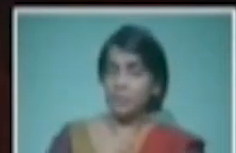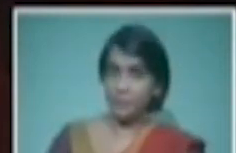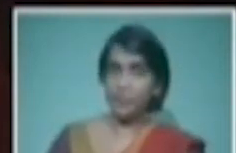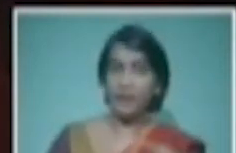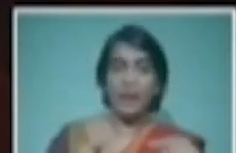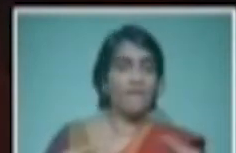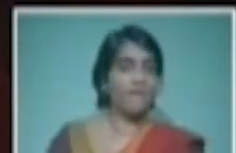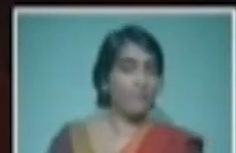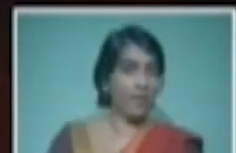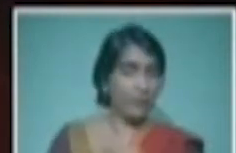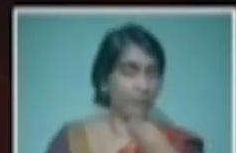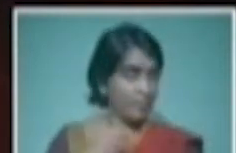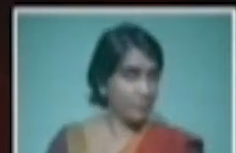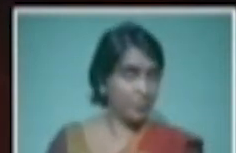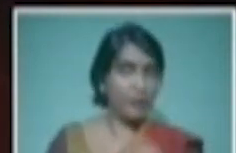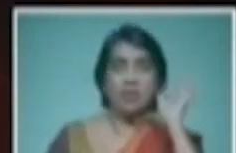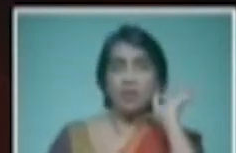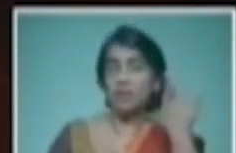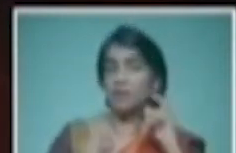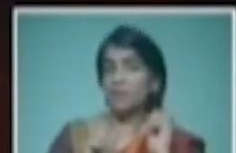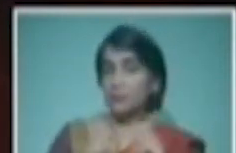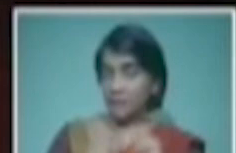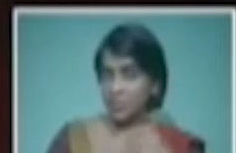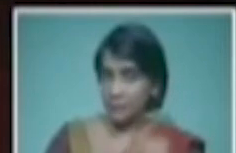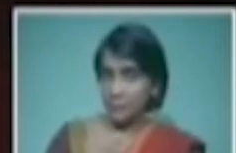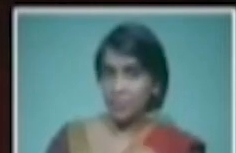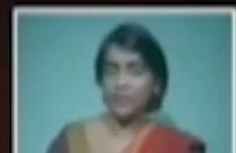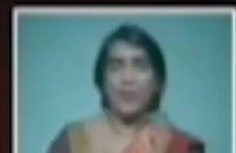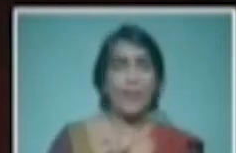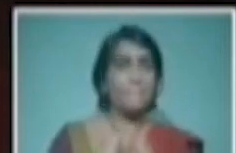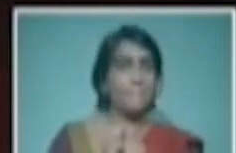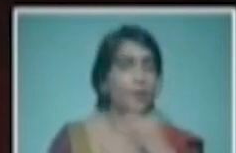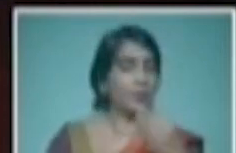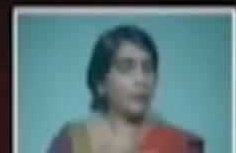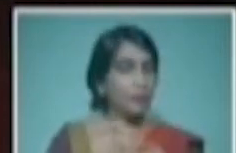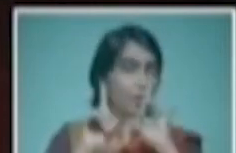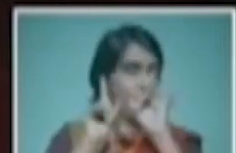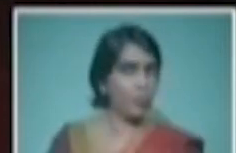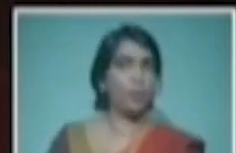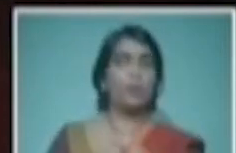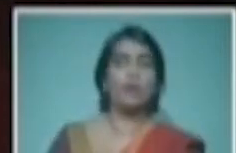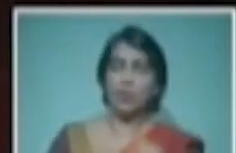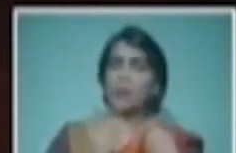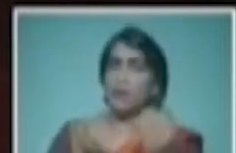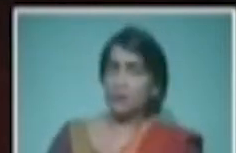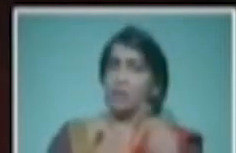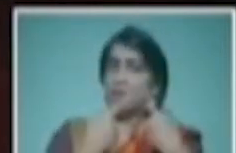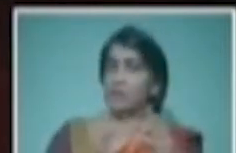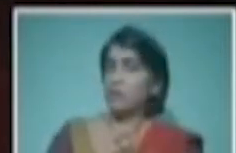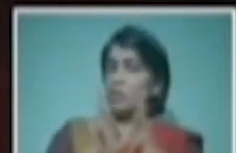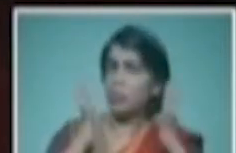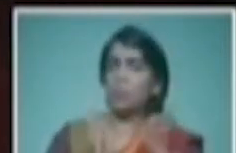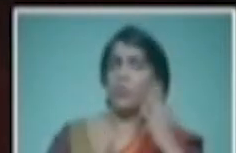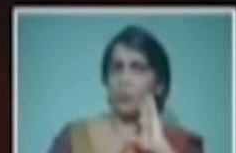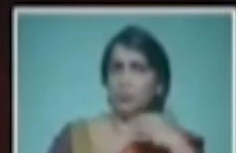වේවැල් කර්මාන්තය, ස්වර්ණාවරණ කර්මාන්තය, මැටි කර්මාන්තය වැනි තවත් බොහෝ සම්ප්‍රදායික